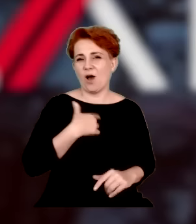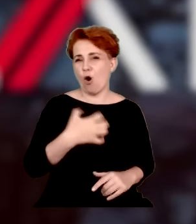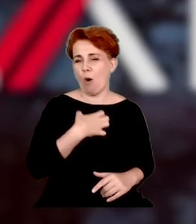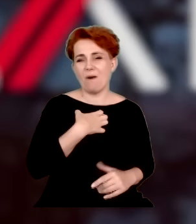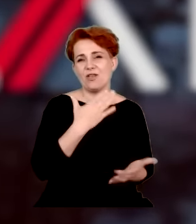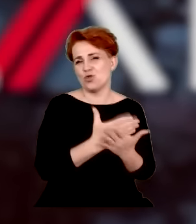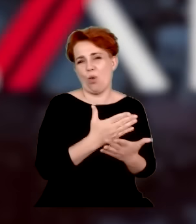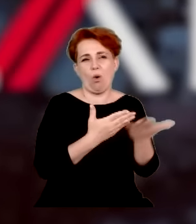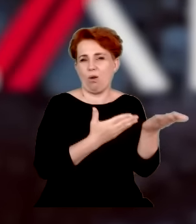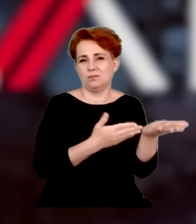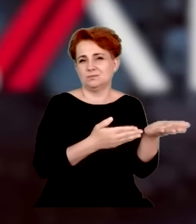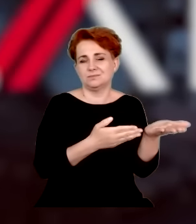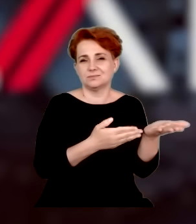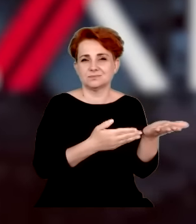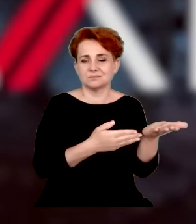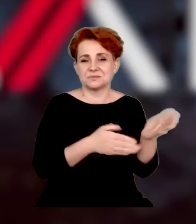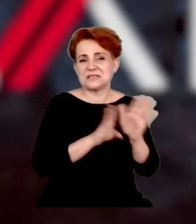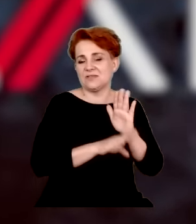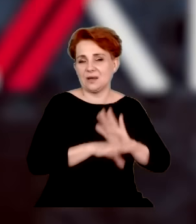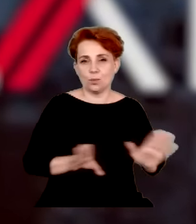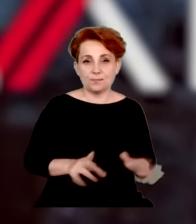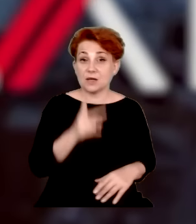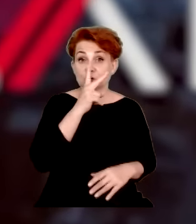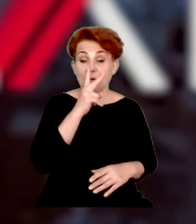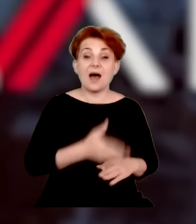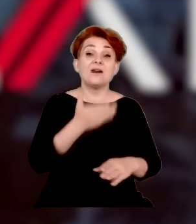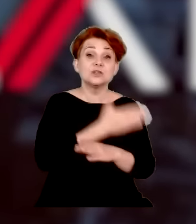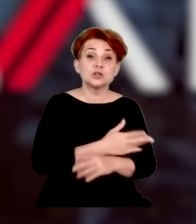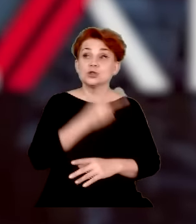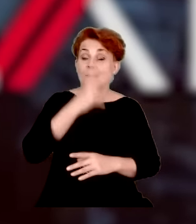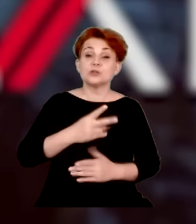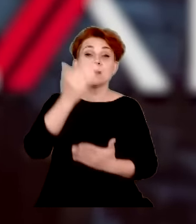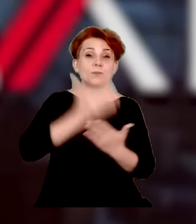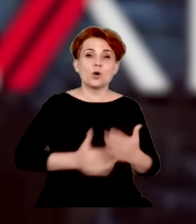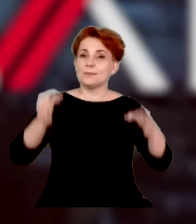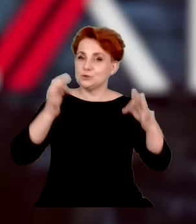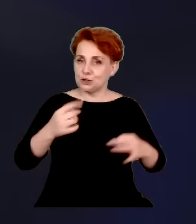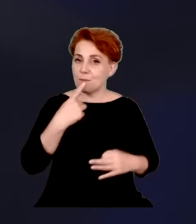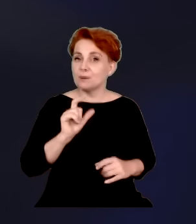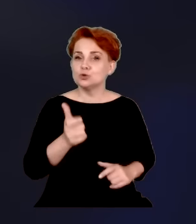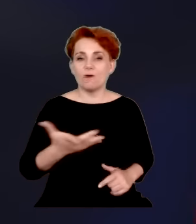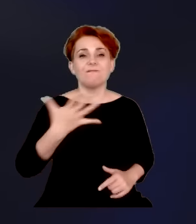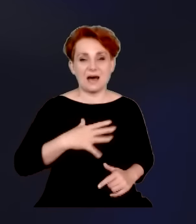Lempart jest. Zobaczymy. Ale wcześniej zobaczymy program dzisiaj i powiem tyle. Warto.